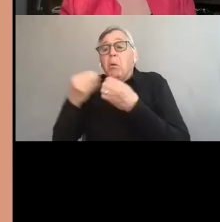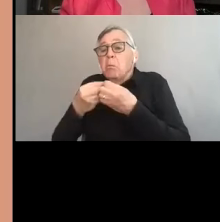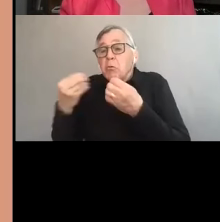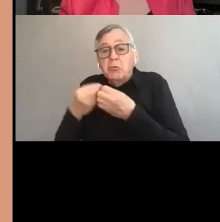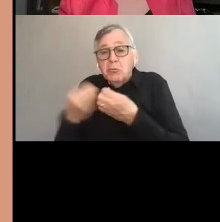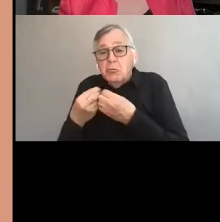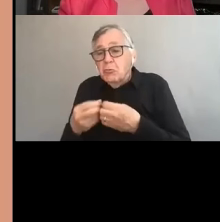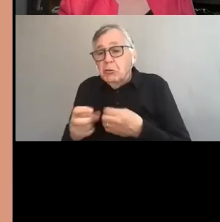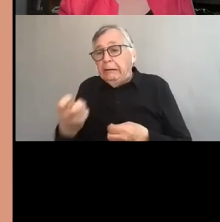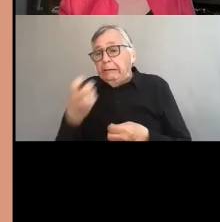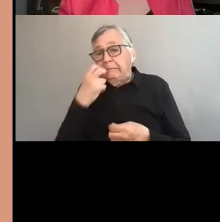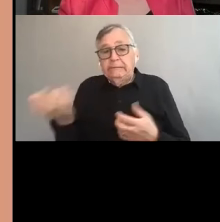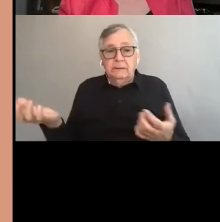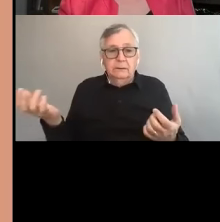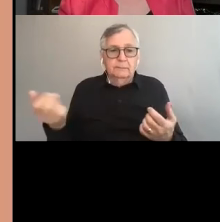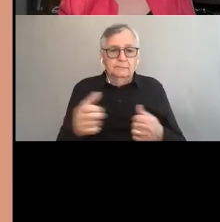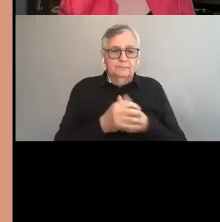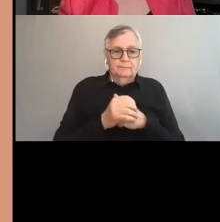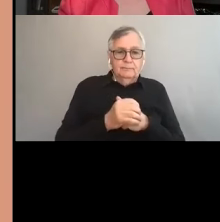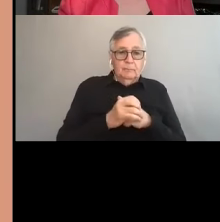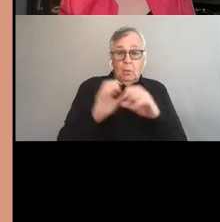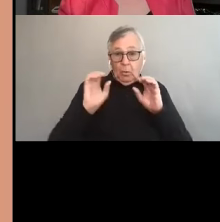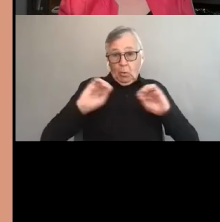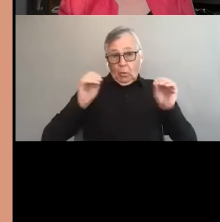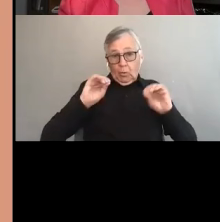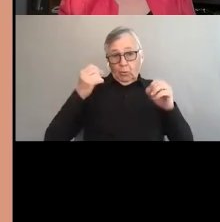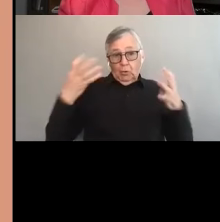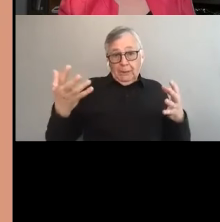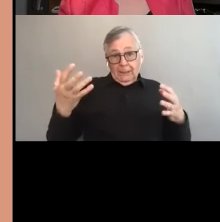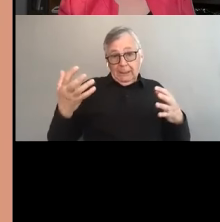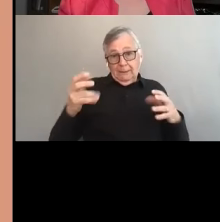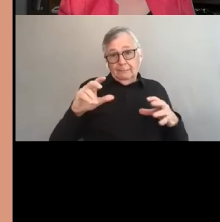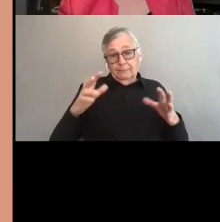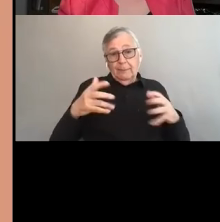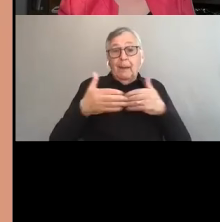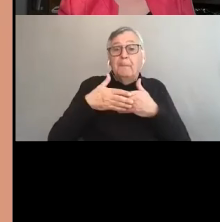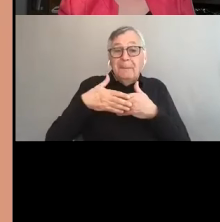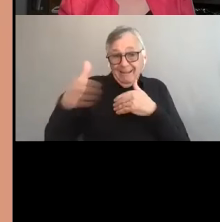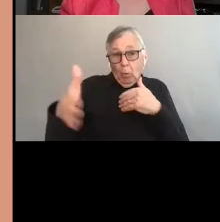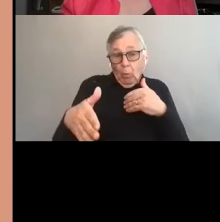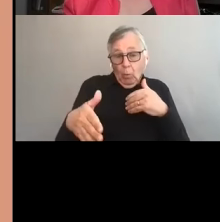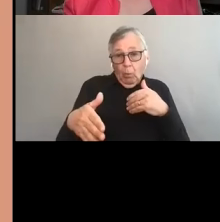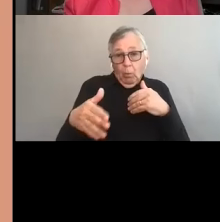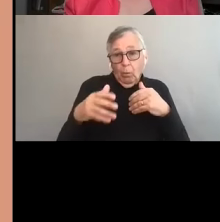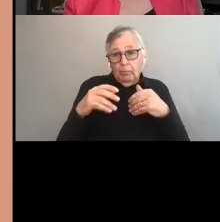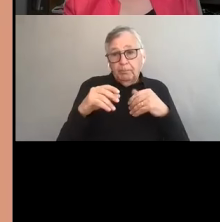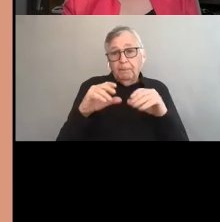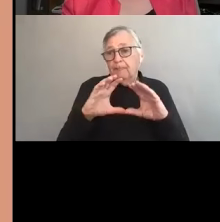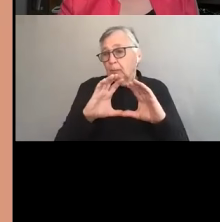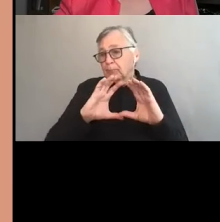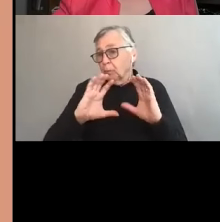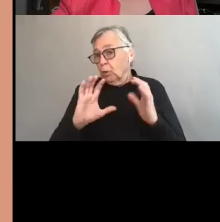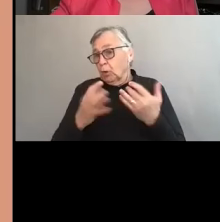vaccin. Maintenant, quand je dis aucune donnée, c'est aucune donnée. Il va en avoir, par contre, parce que le